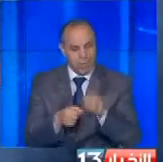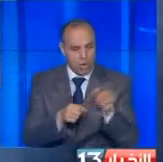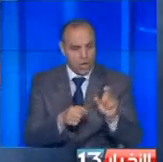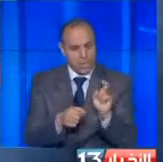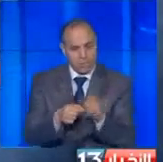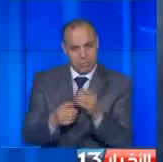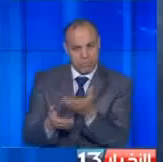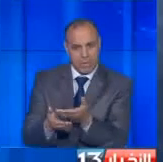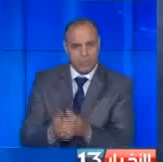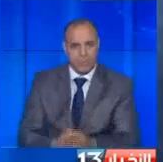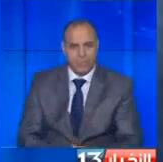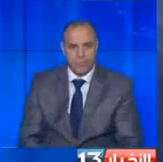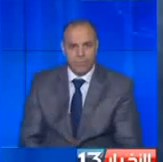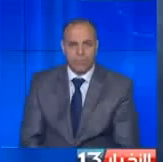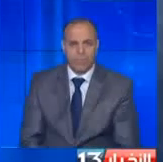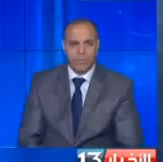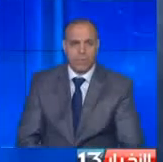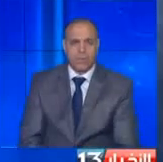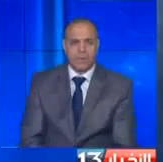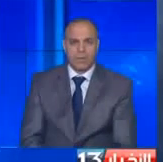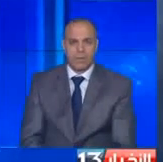بالمترشحين.